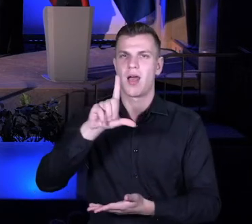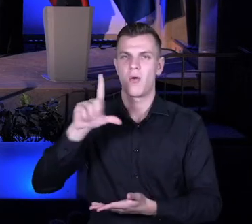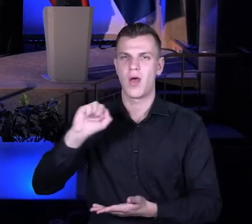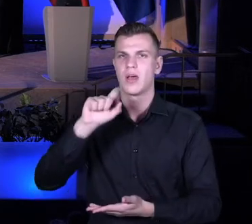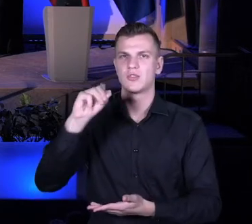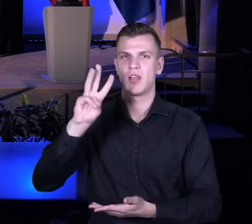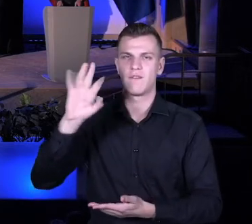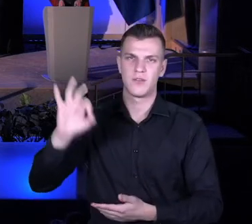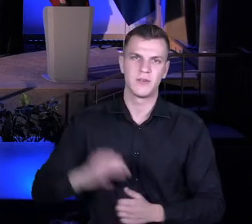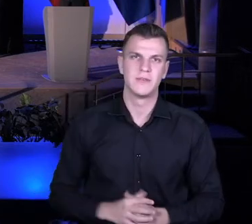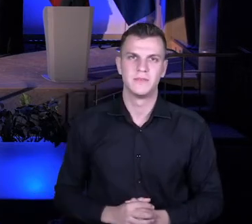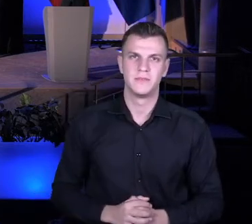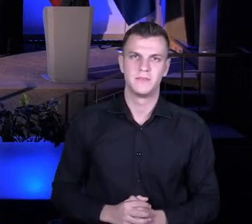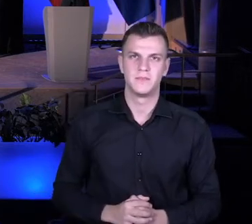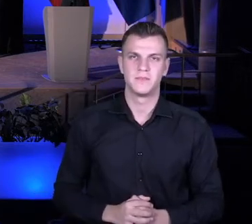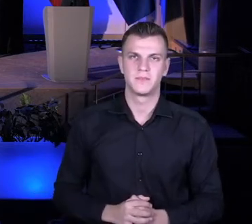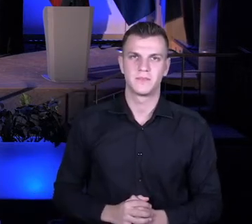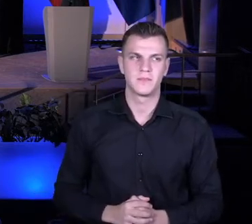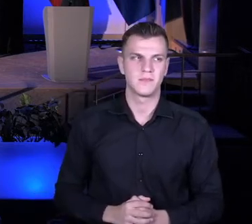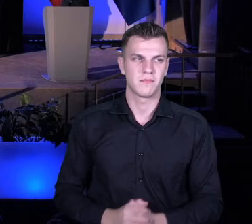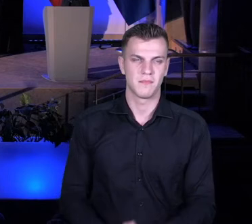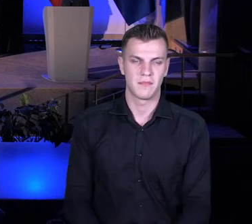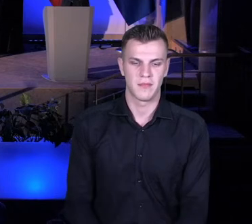Z ostatniego rzędu.